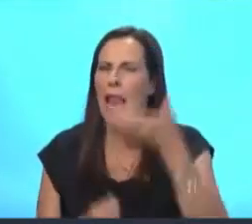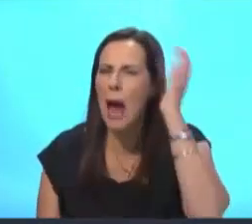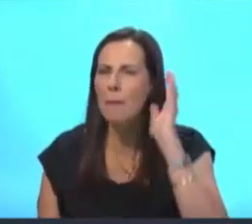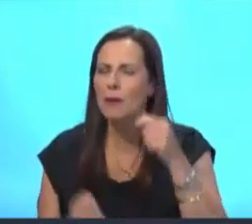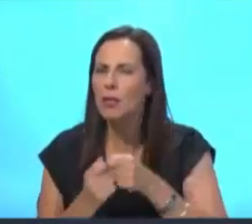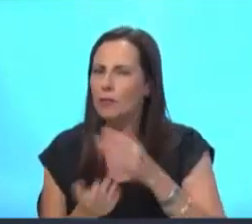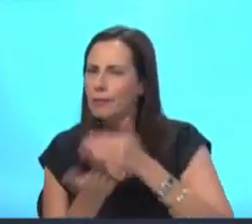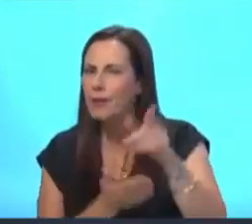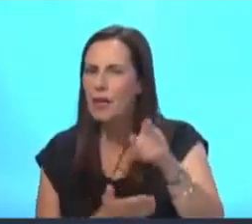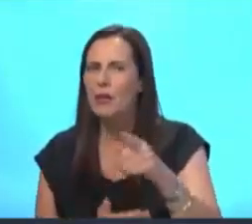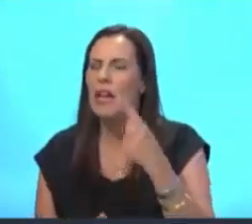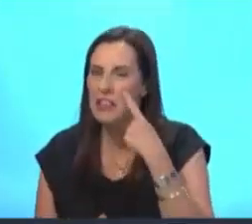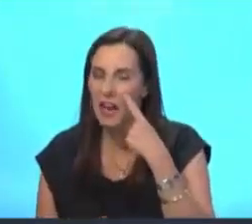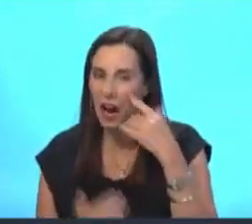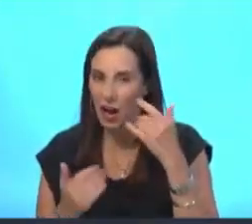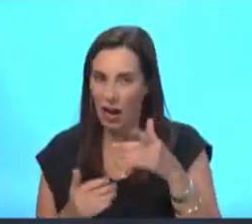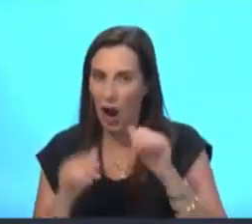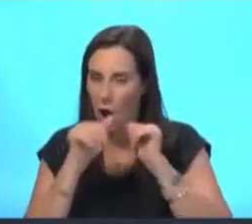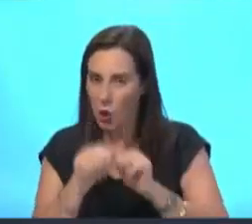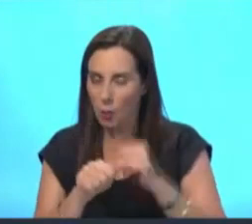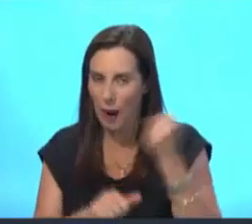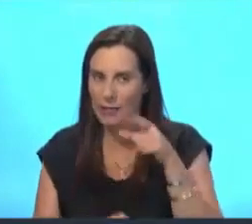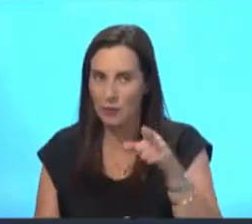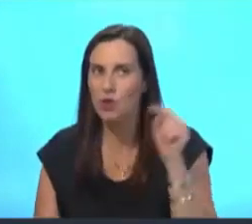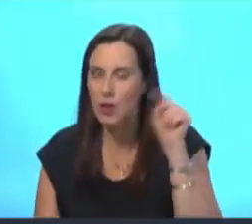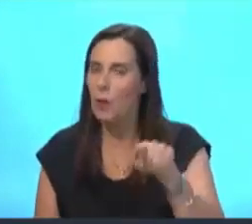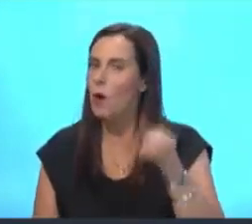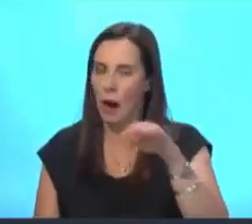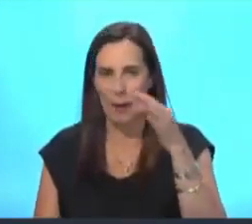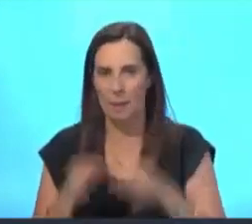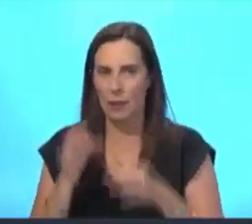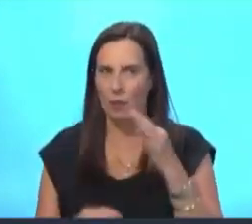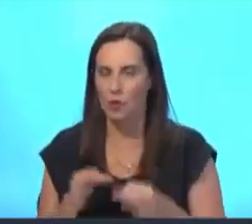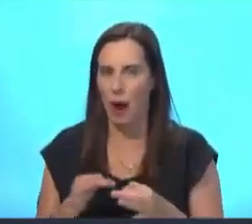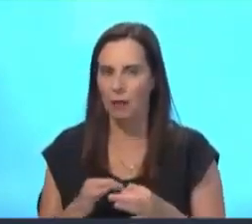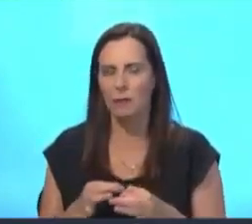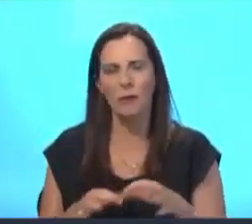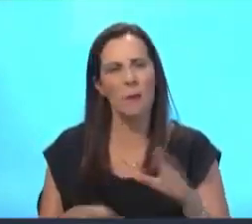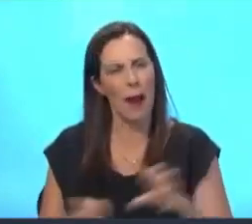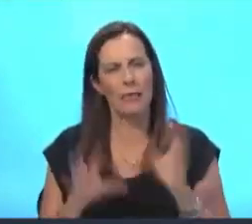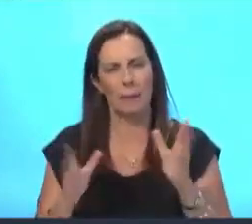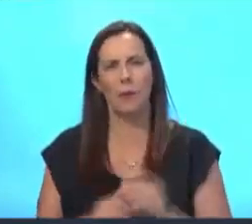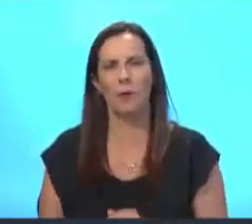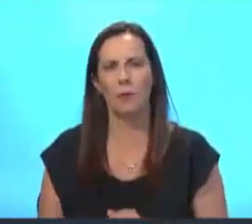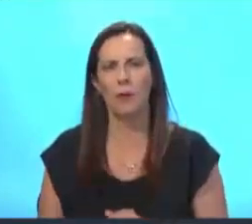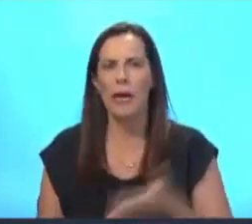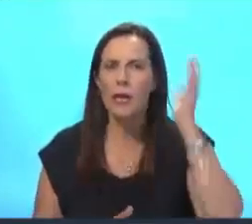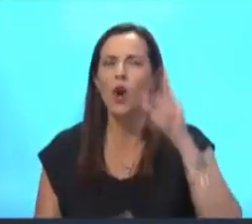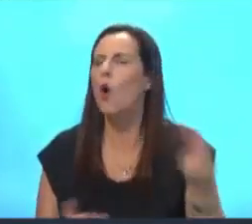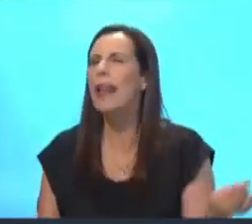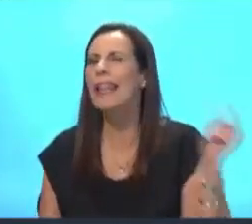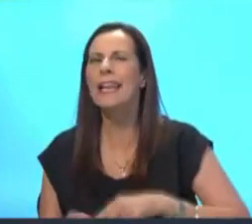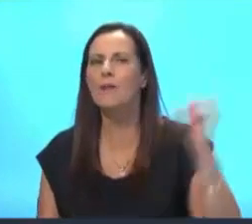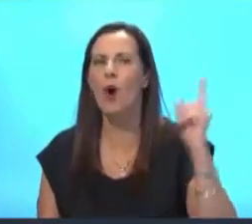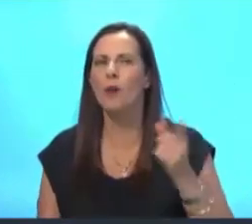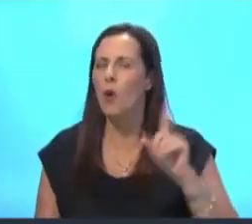השעיה שלך. שנראה שלפחות את תומכיו האדוקים שהגיעו גם לבית המשפט, מרגיזה במיוחד. יאיר לפיד יכול לקפוץ, יאיר לפיד, הוא